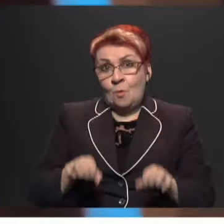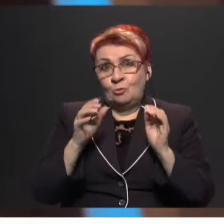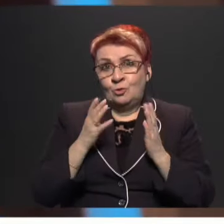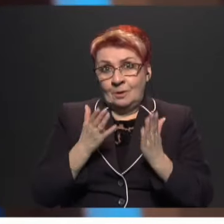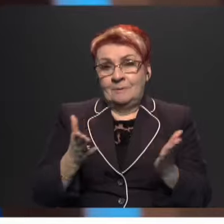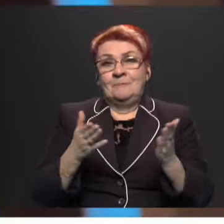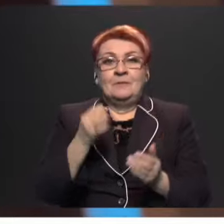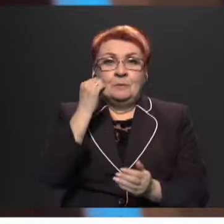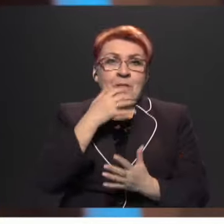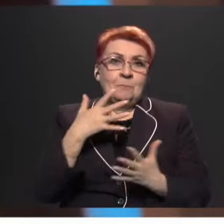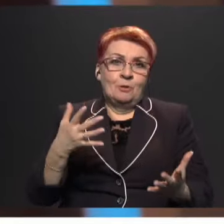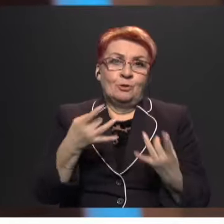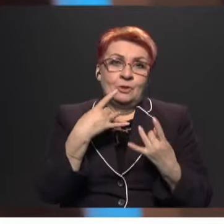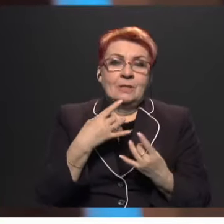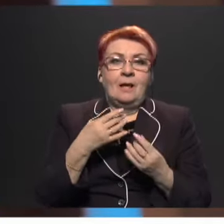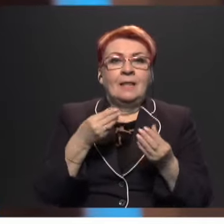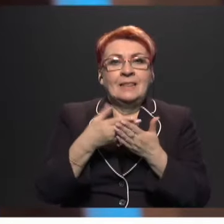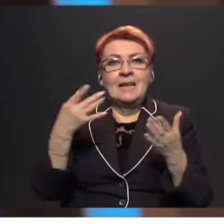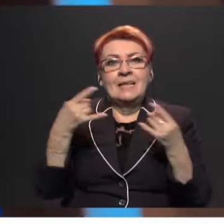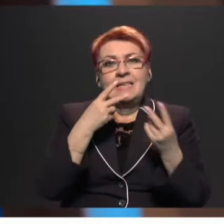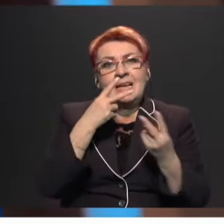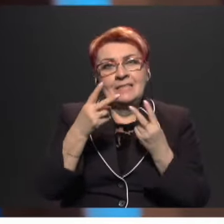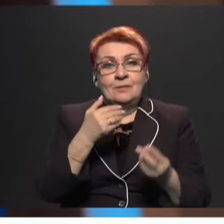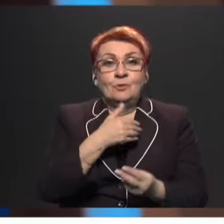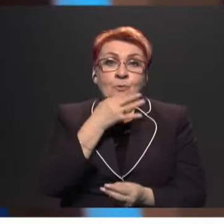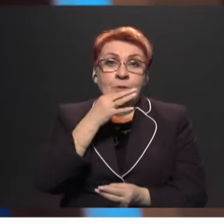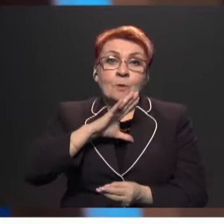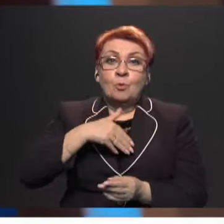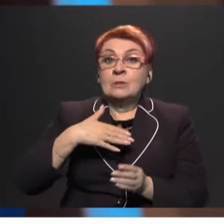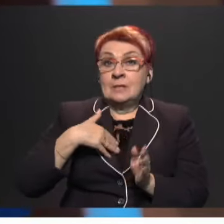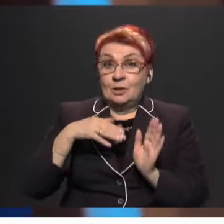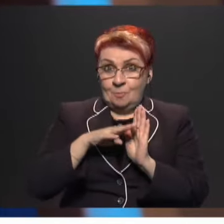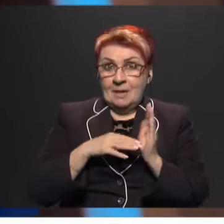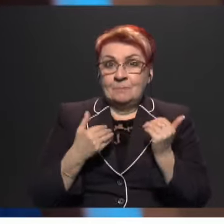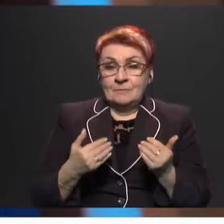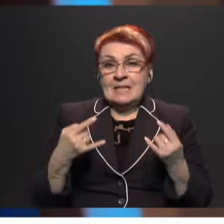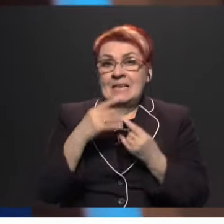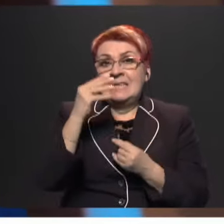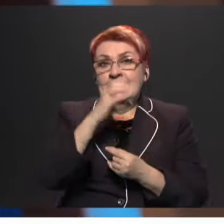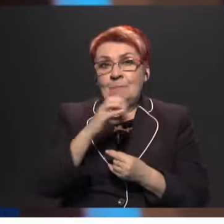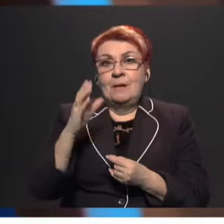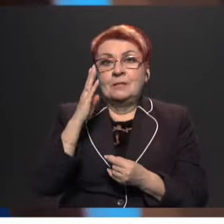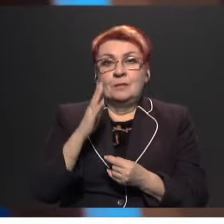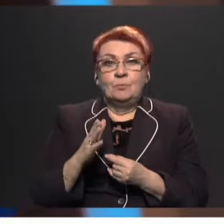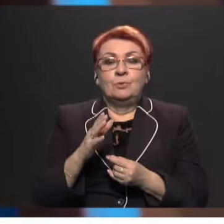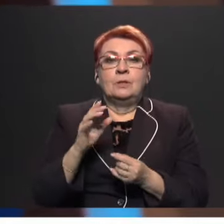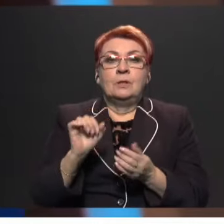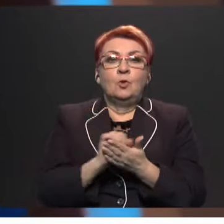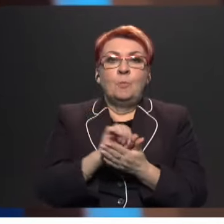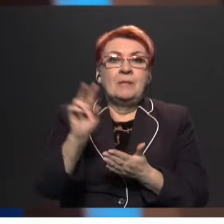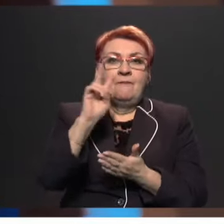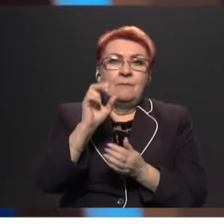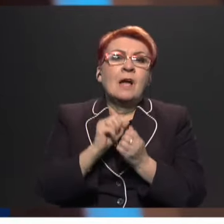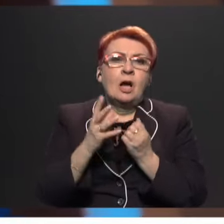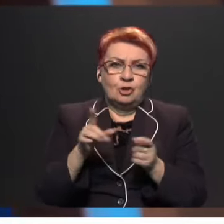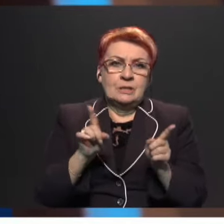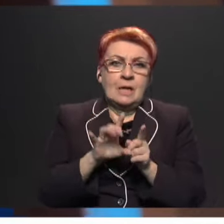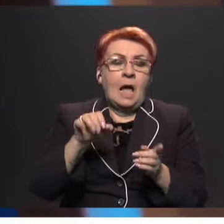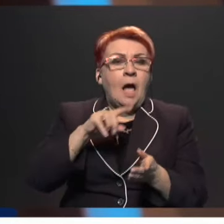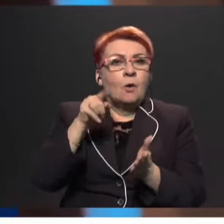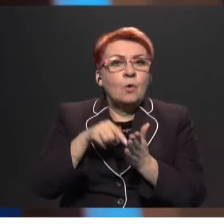разъяснение. Дорогим телезрителям хочу сказать, что сразу после нашего эфира на телеканале «Спас» будет показан документальный фильм о